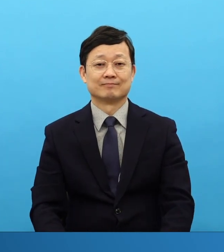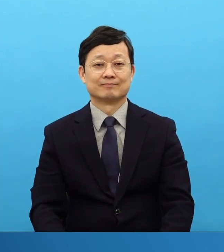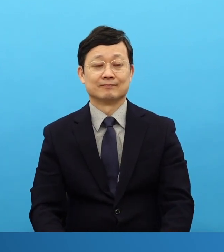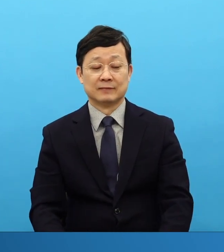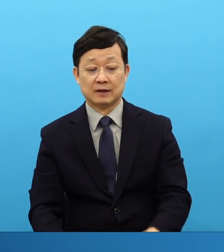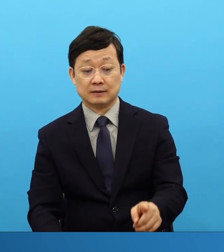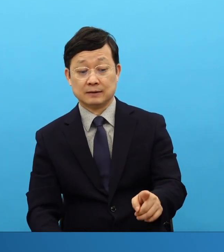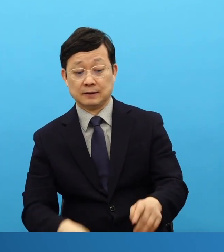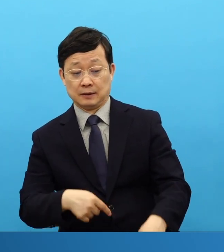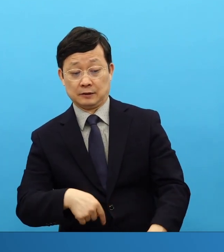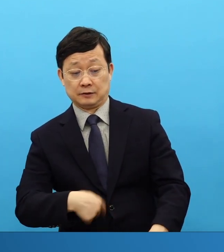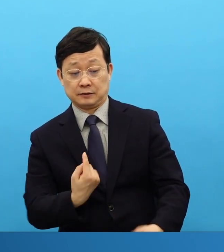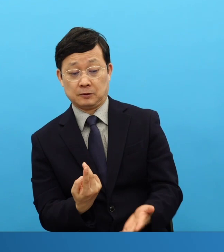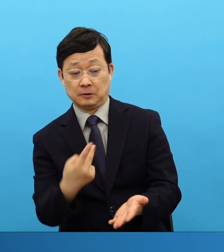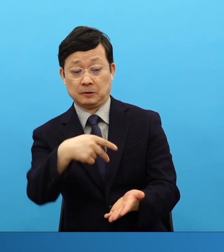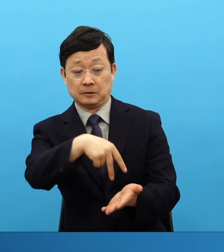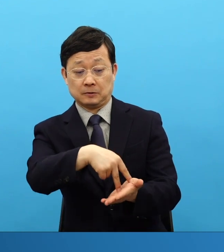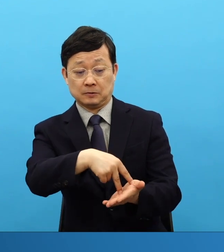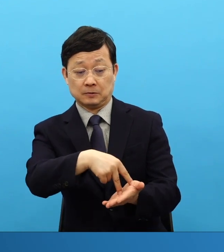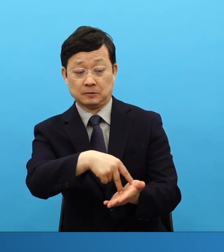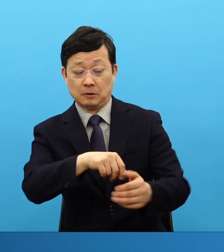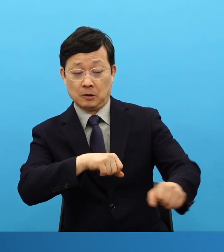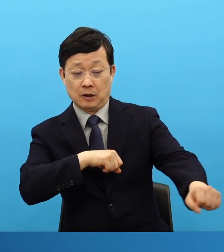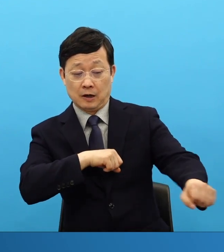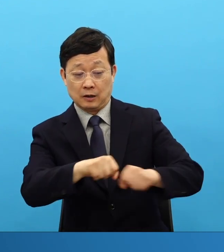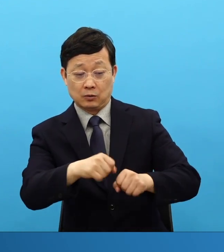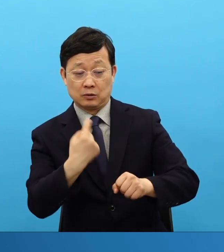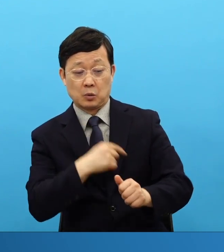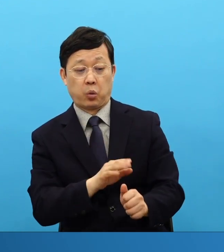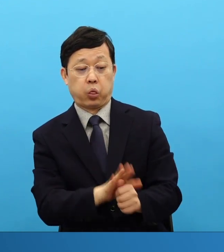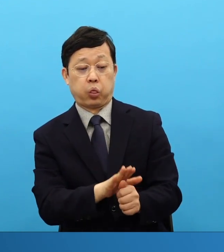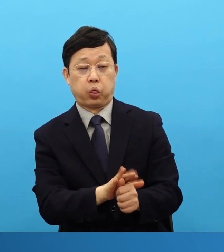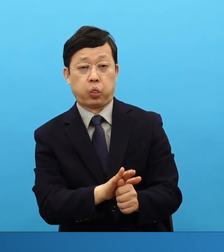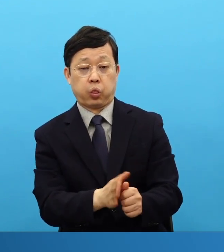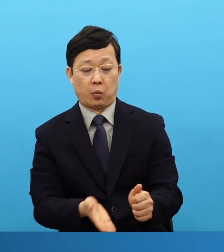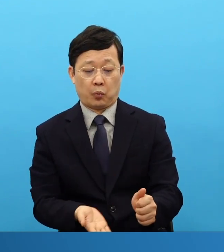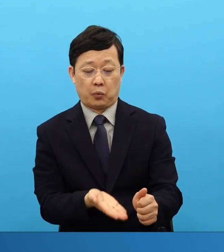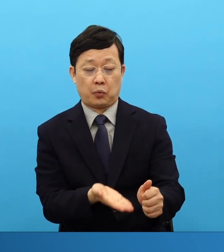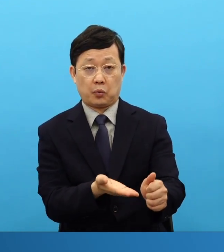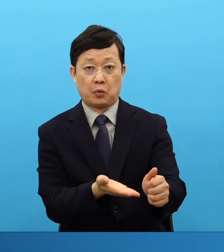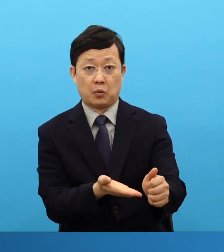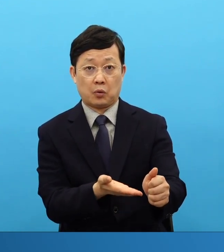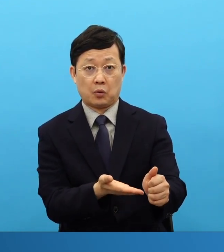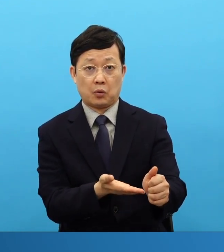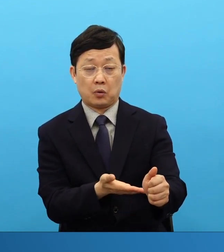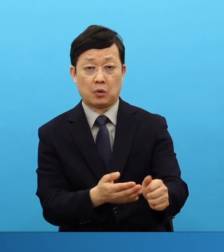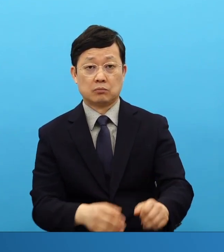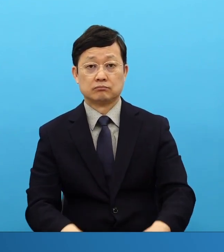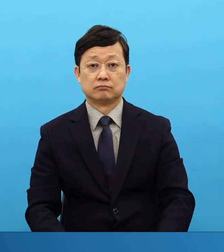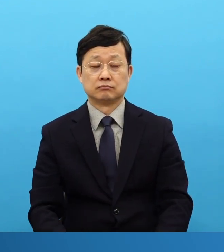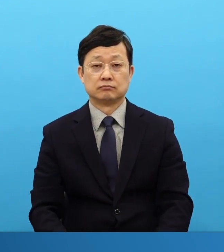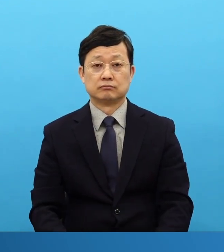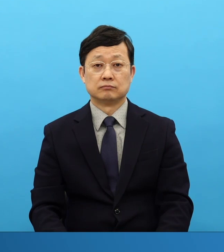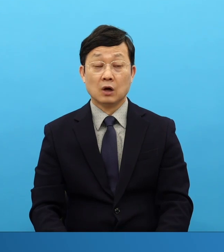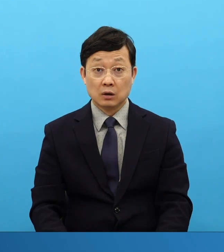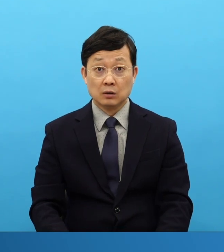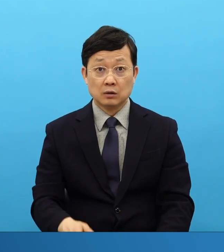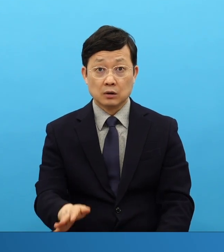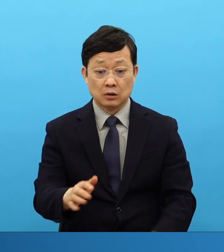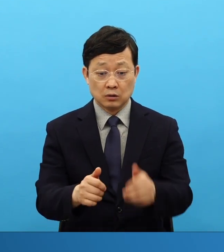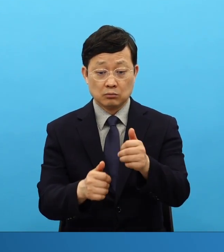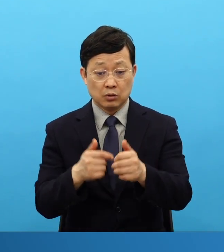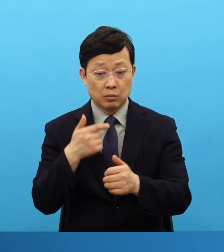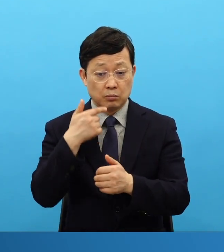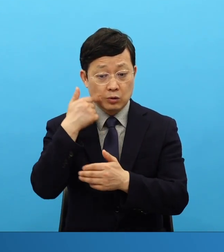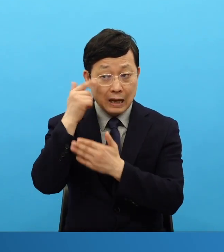일어나도록 만들. Simply put, you have to allow them to get up on their own. 여러분처럼 하면요, 교역자 하나가 열 군데 간다. 그 사람 한 개도 제대로 못 해요. But if you do it the way